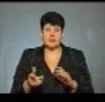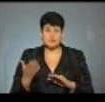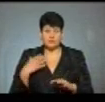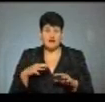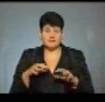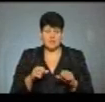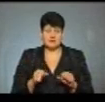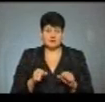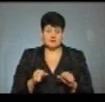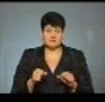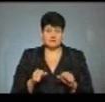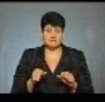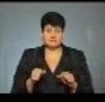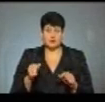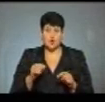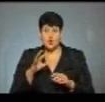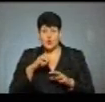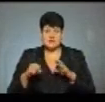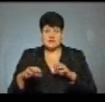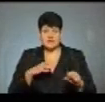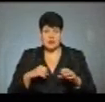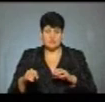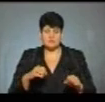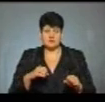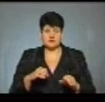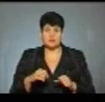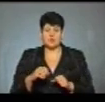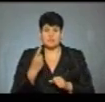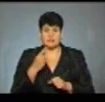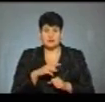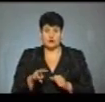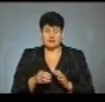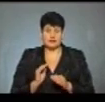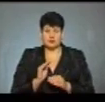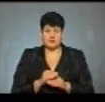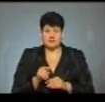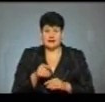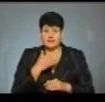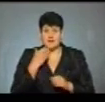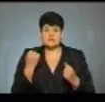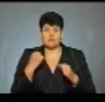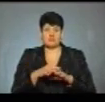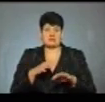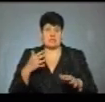влада умудрилась розікрасти стадіон, мільйон недофінансувати, і в якому немає спортзалу.